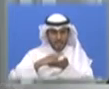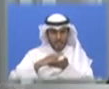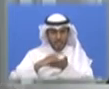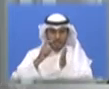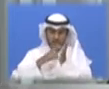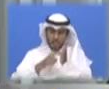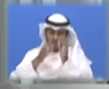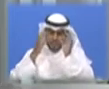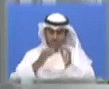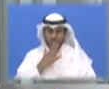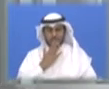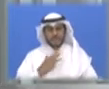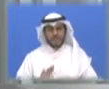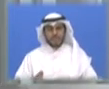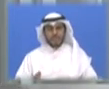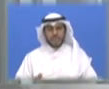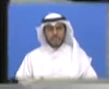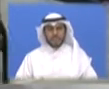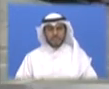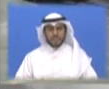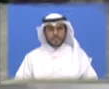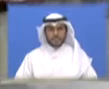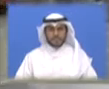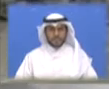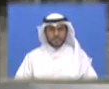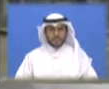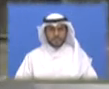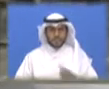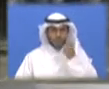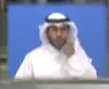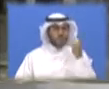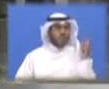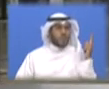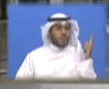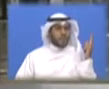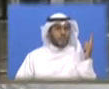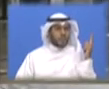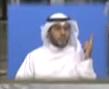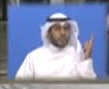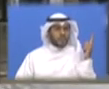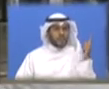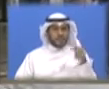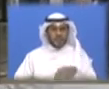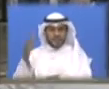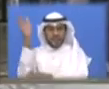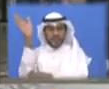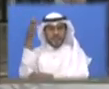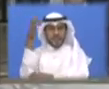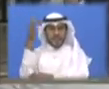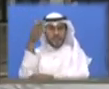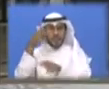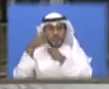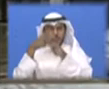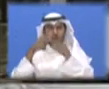إصدار الفيزا من أساسها في السفارة البريطانية. السفارة كذلك حذرت المواطنين الكويتيين